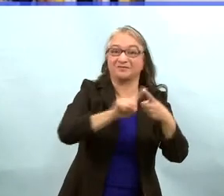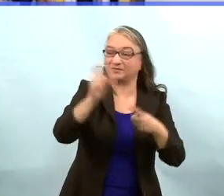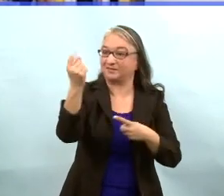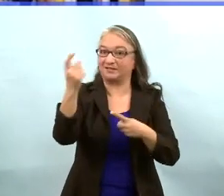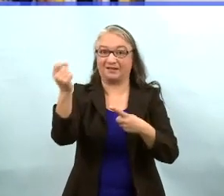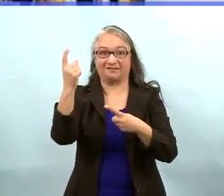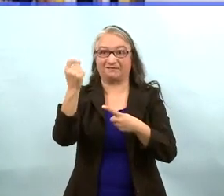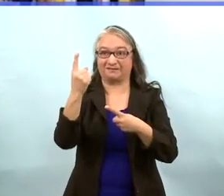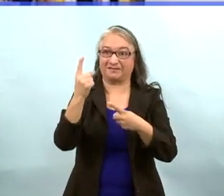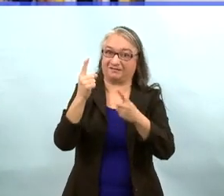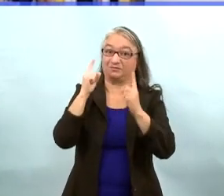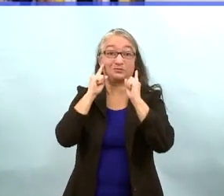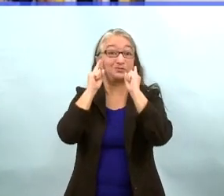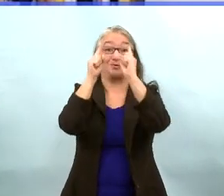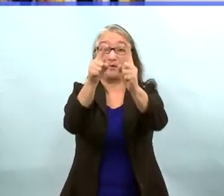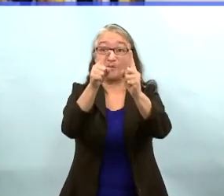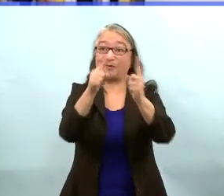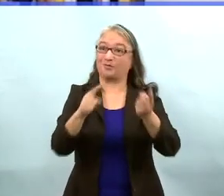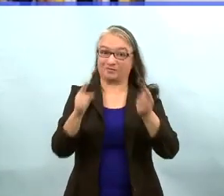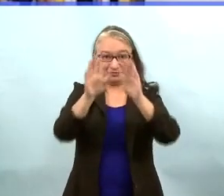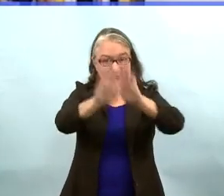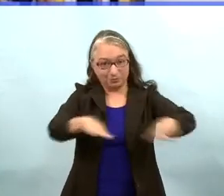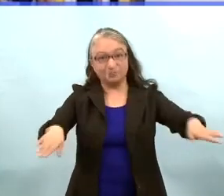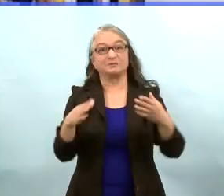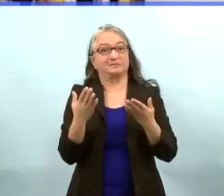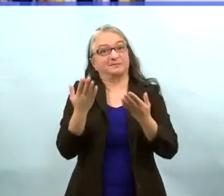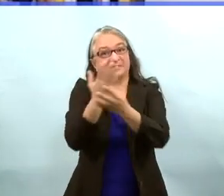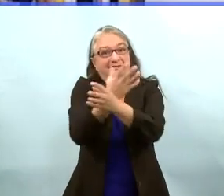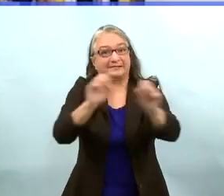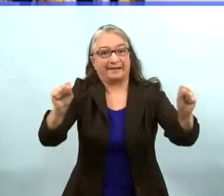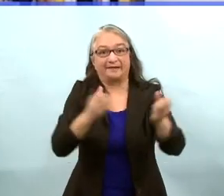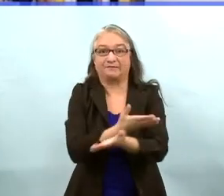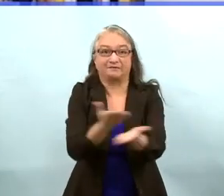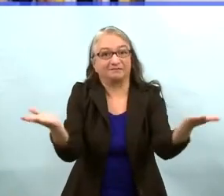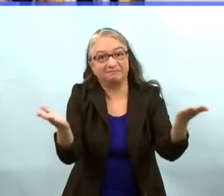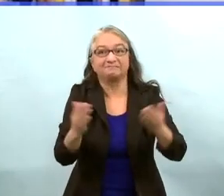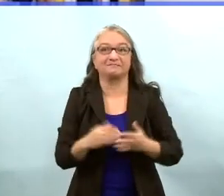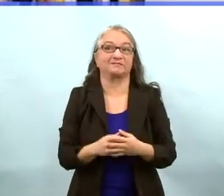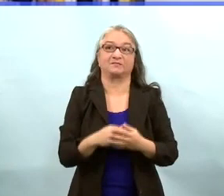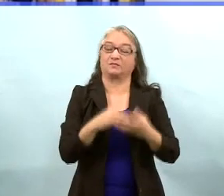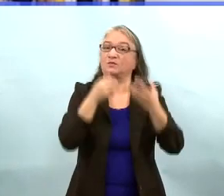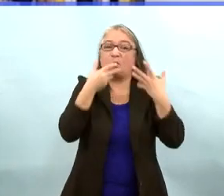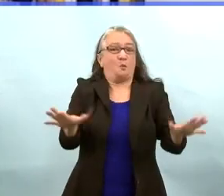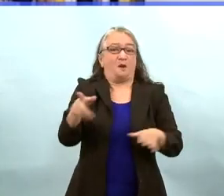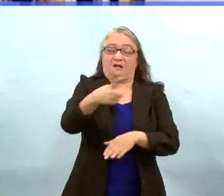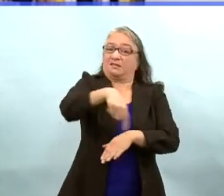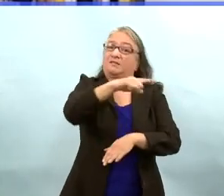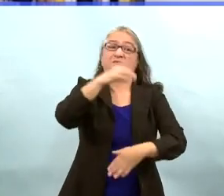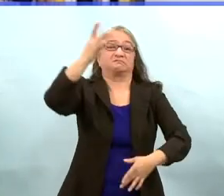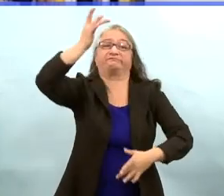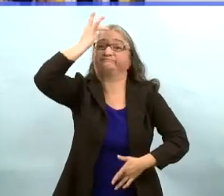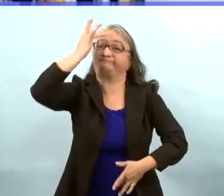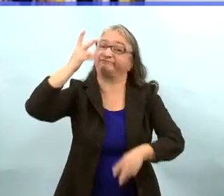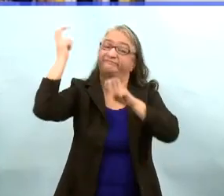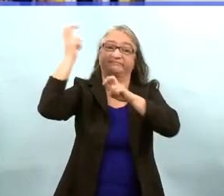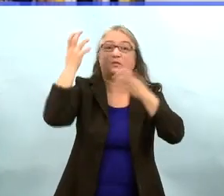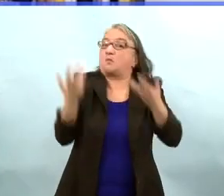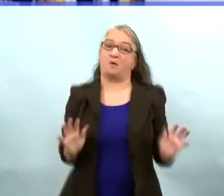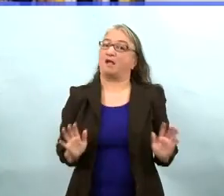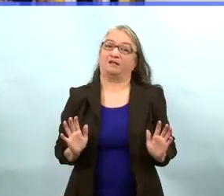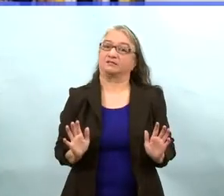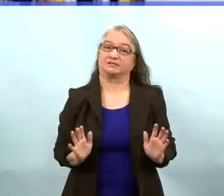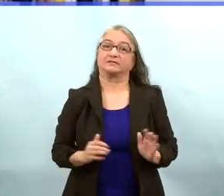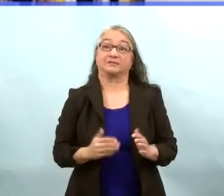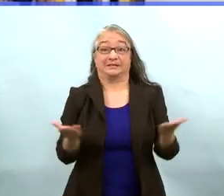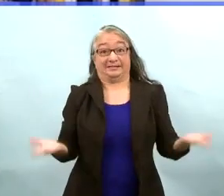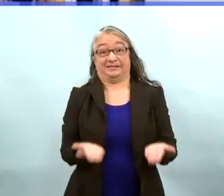leurs enfants, c'est qu'ils soient en sécurité et protégés contre tout danger. On s'attend, d'après les résultats de notre recherche ici au Manitoba,